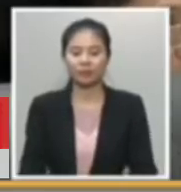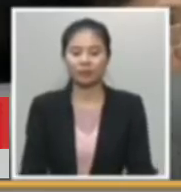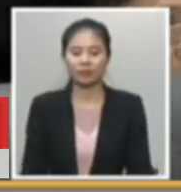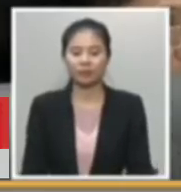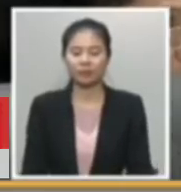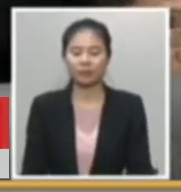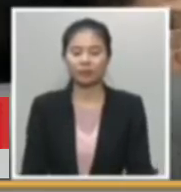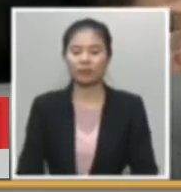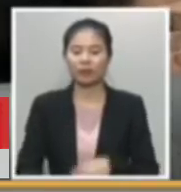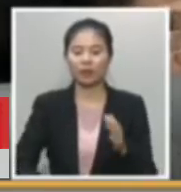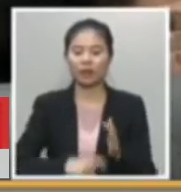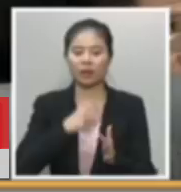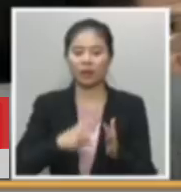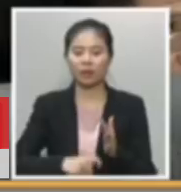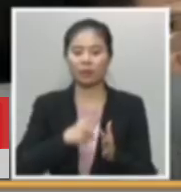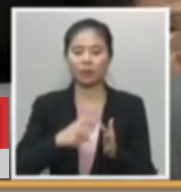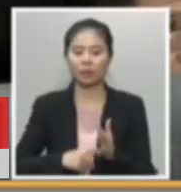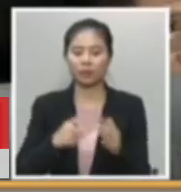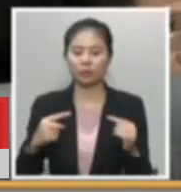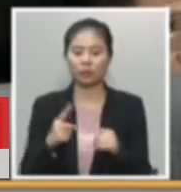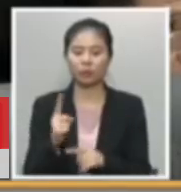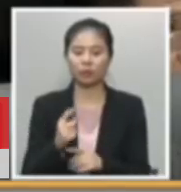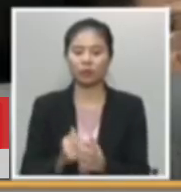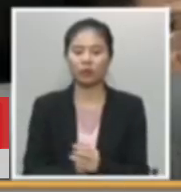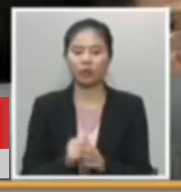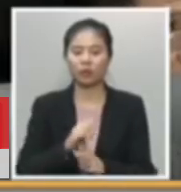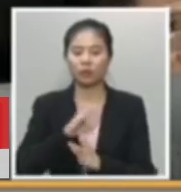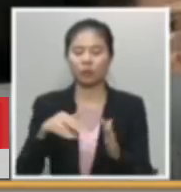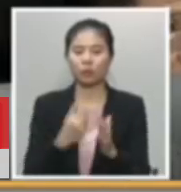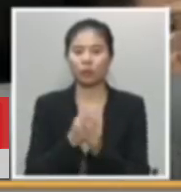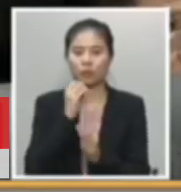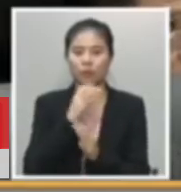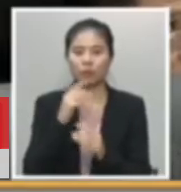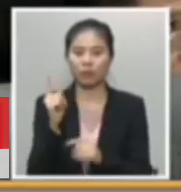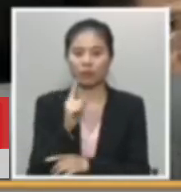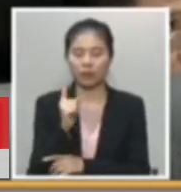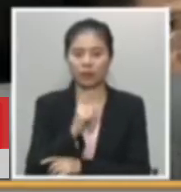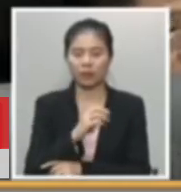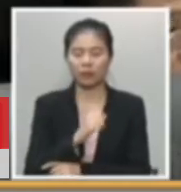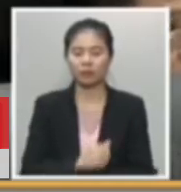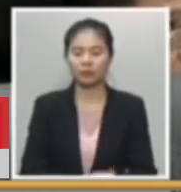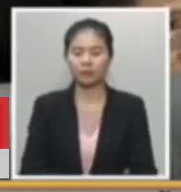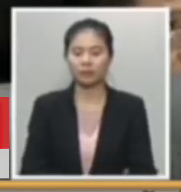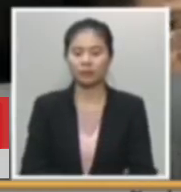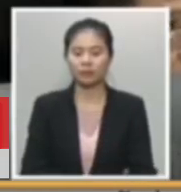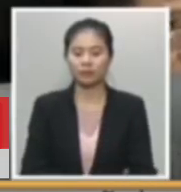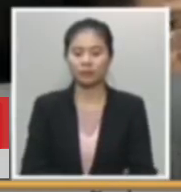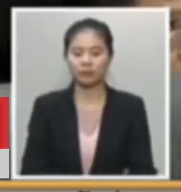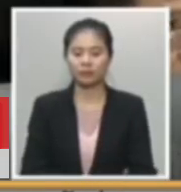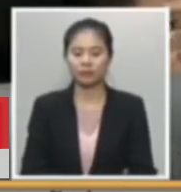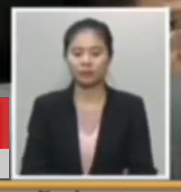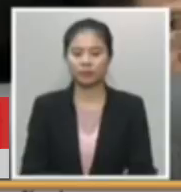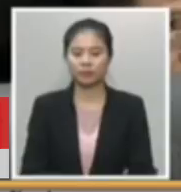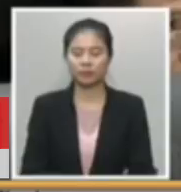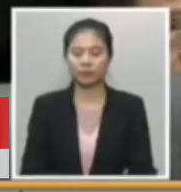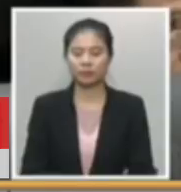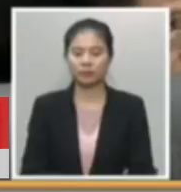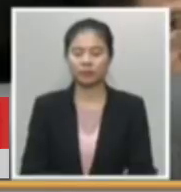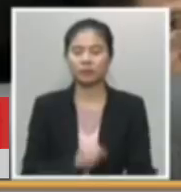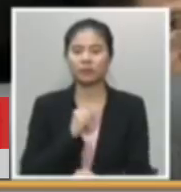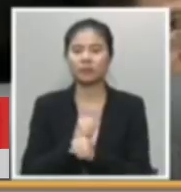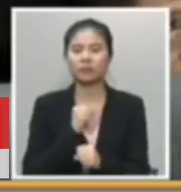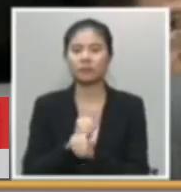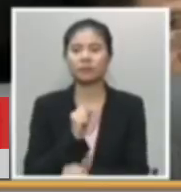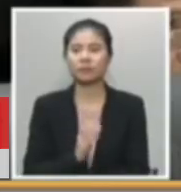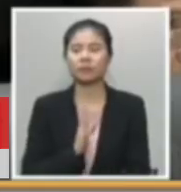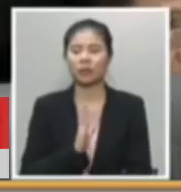เหตุผลที่เพื่อนสมาชิกได้กรุณาบอกกับท่านประธานไปความเป็นธรรมเกิดประ